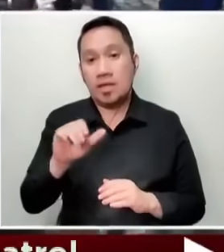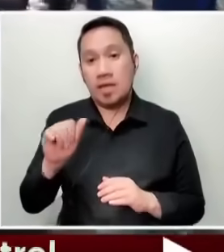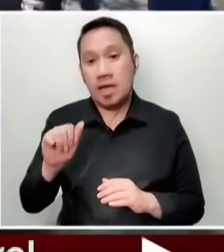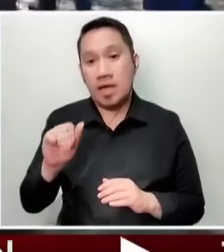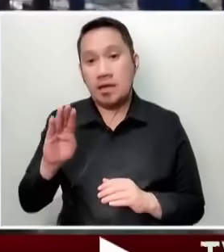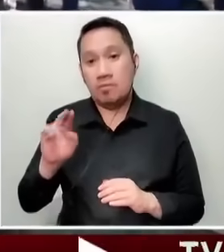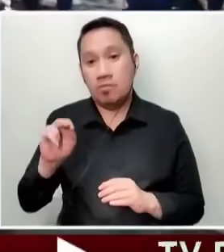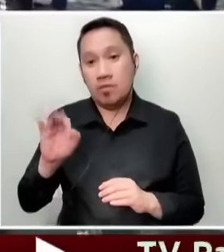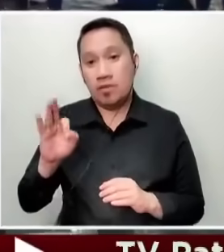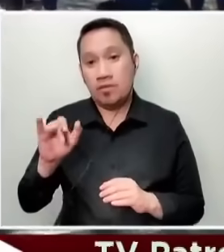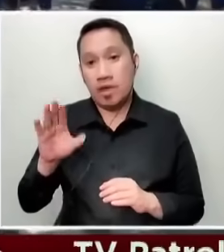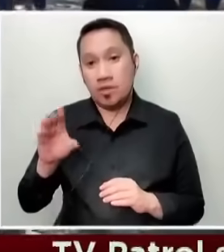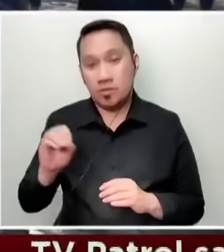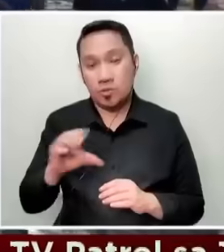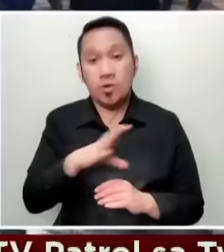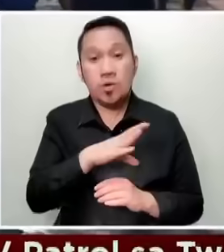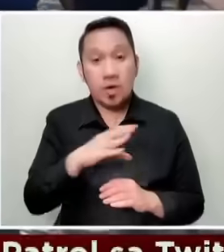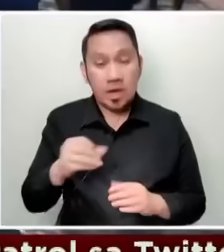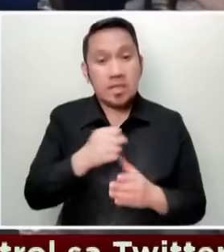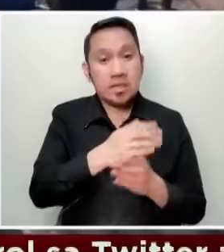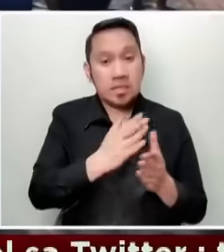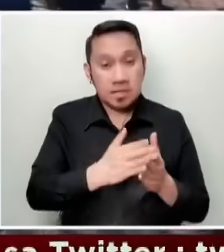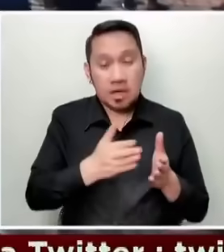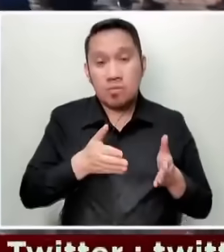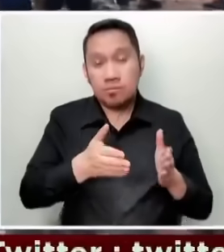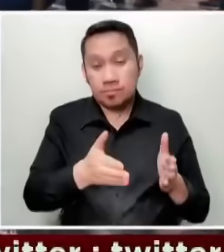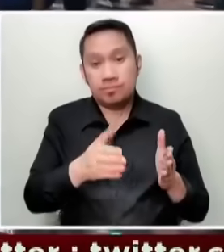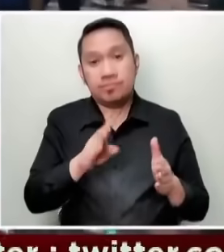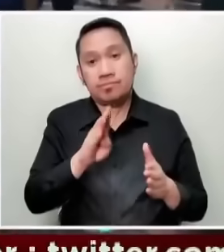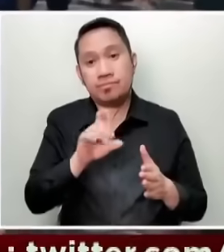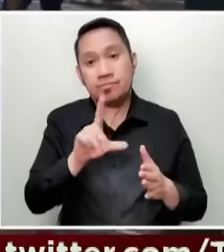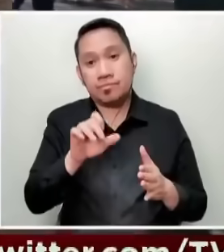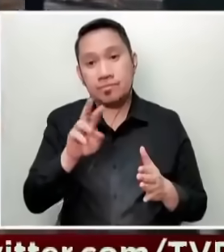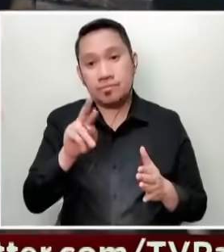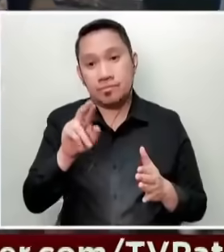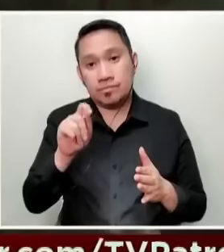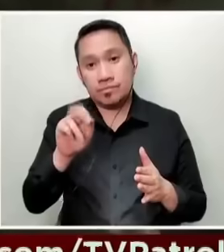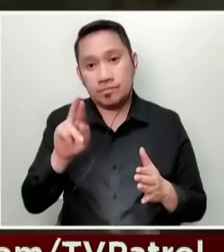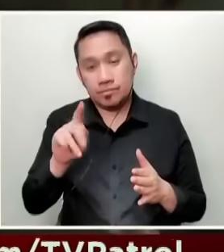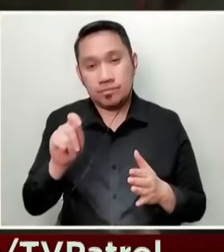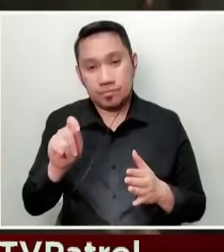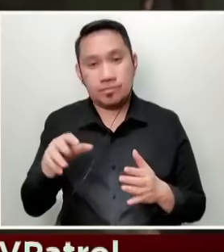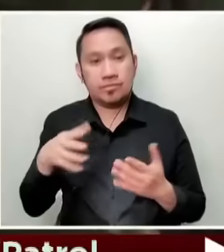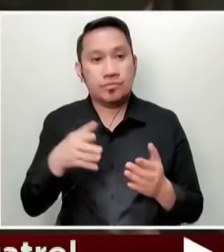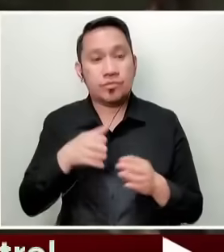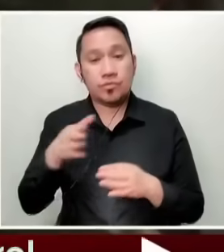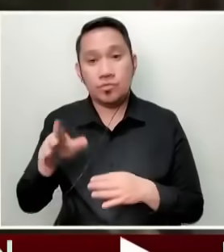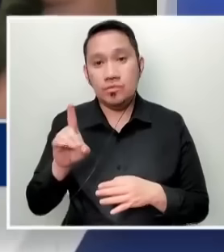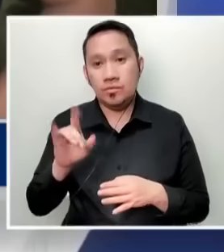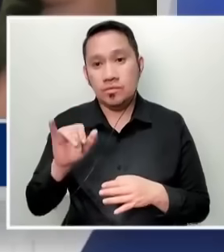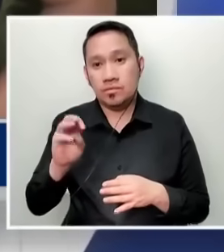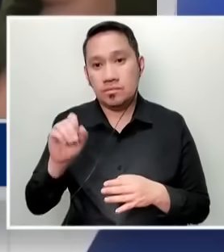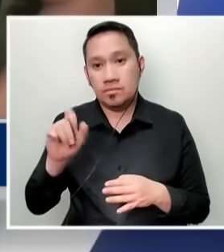sa Blumentritt at bahagi ng Blumentritt hanggang Dimasalang. Kabayan!